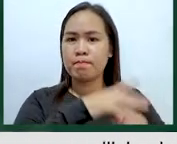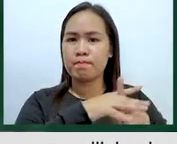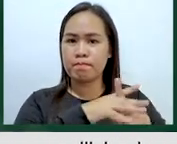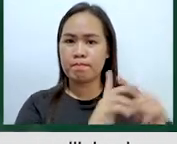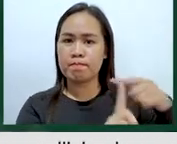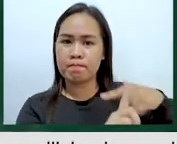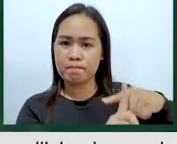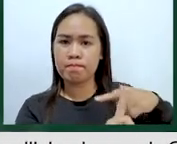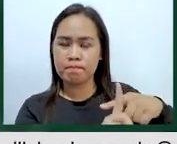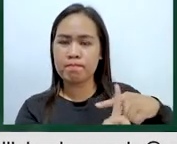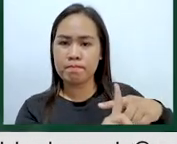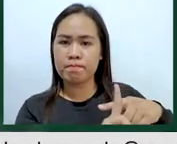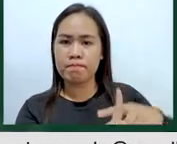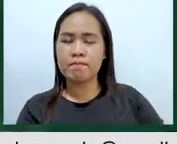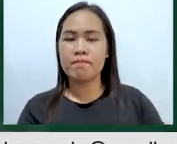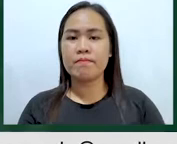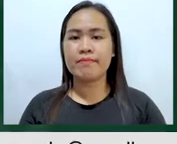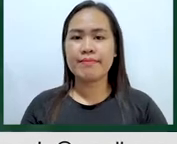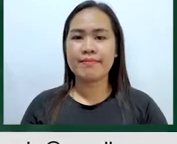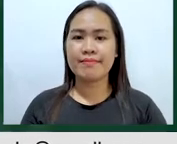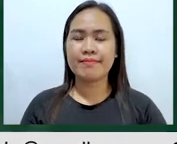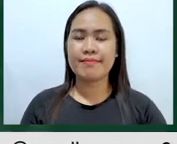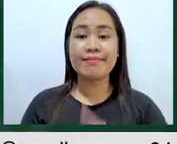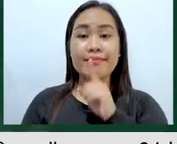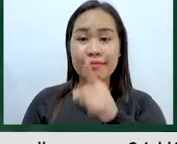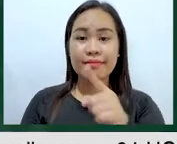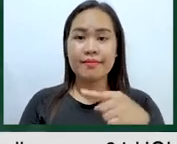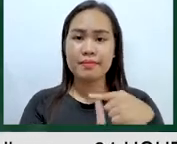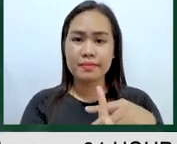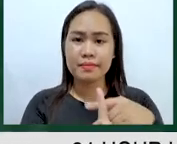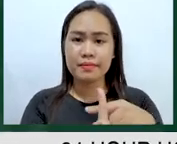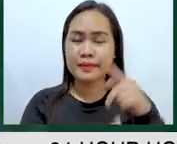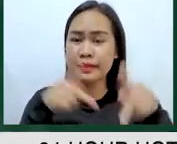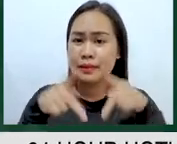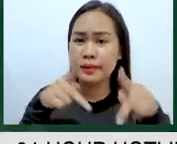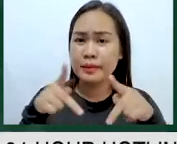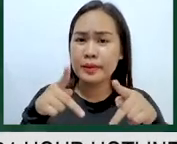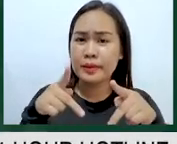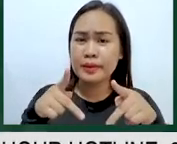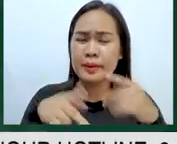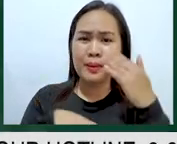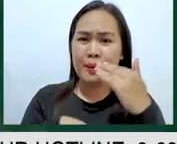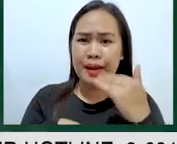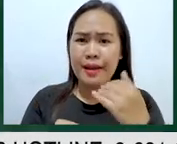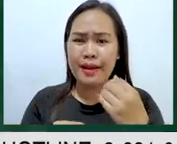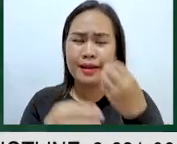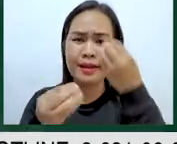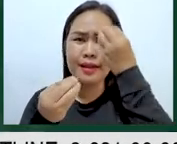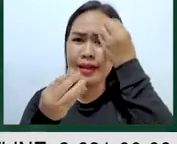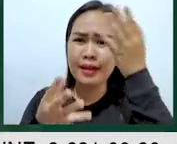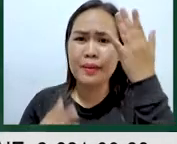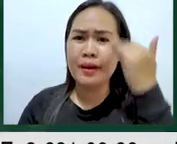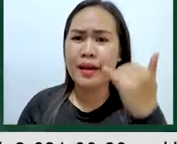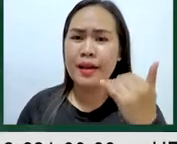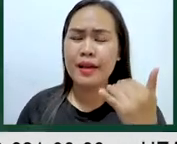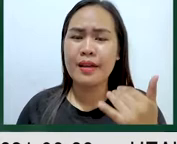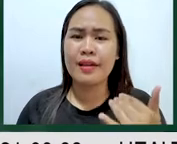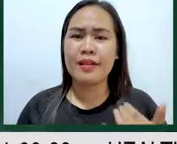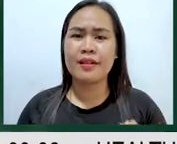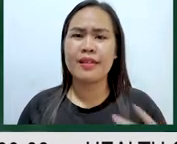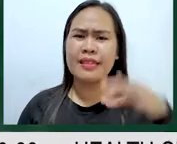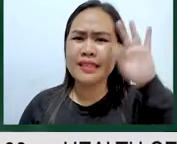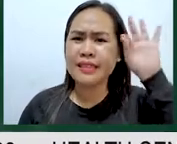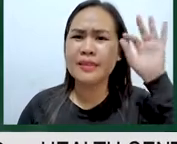mga nag-positive, no? And itong mga nag-positive, kilala nila nalaman. Yan, sinasabi ko na yan in the past. Because